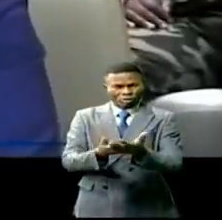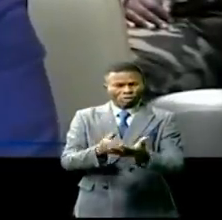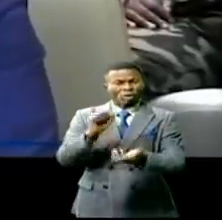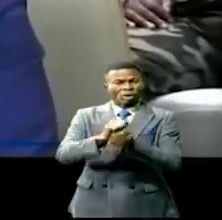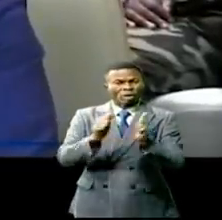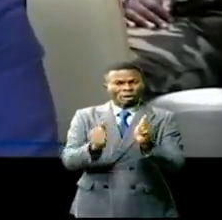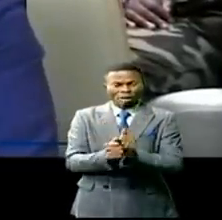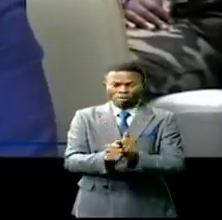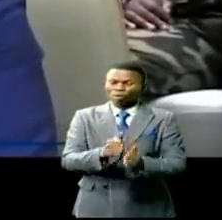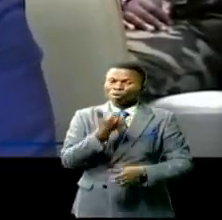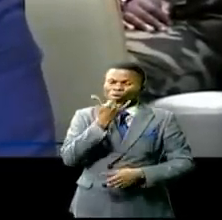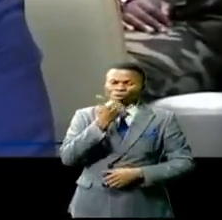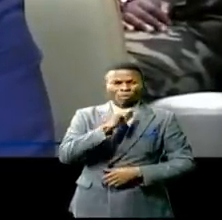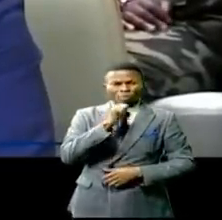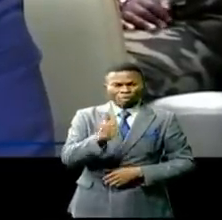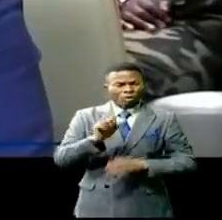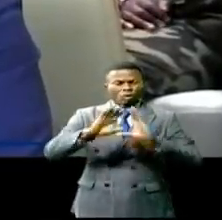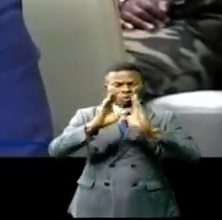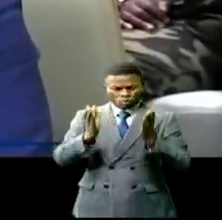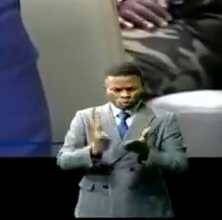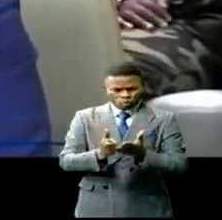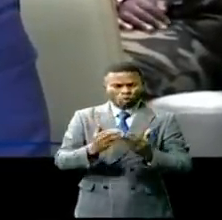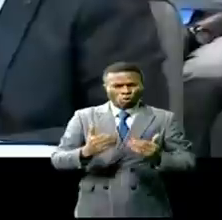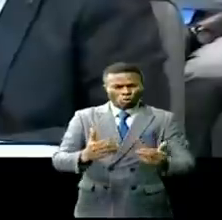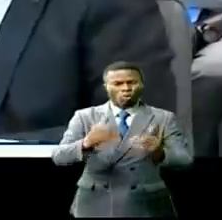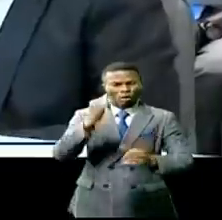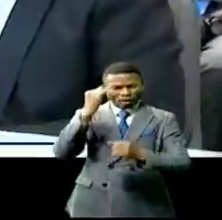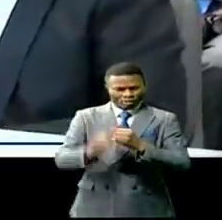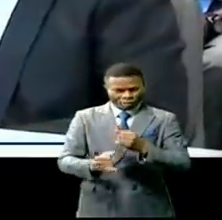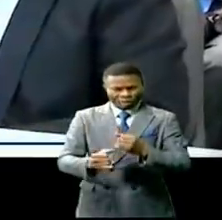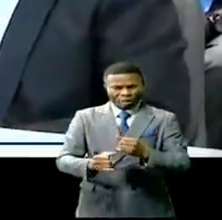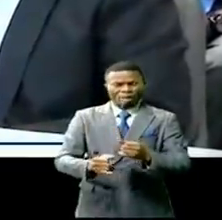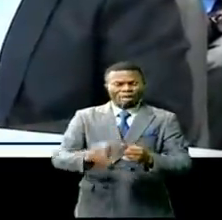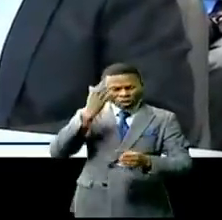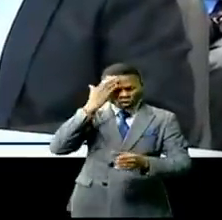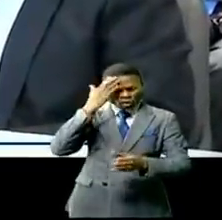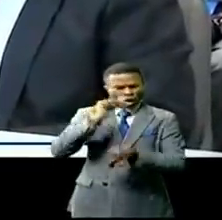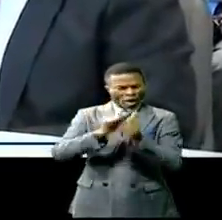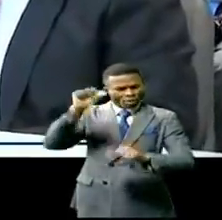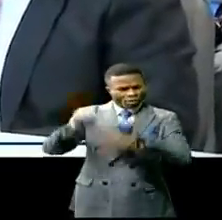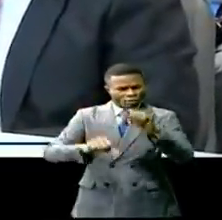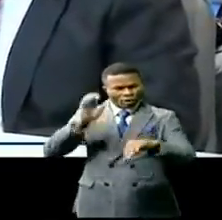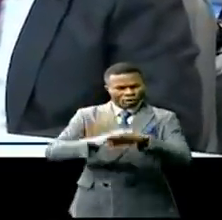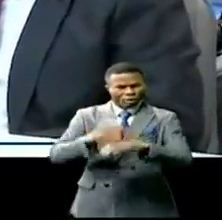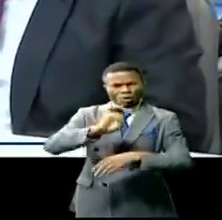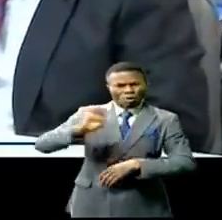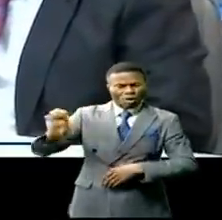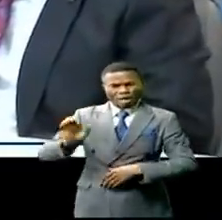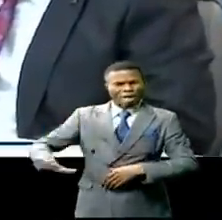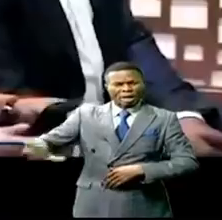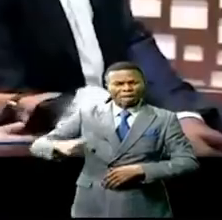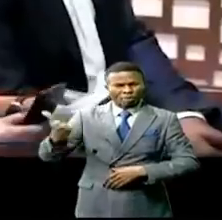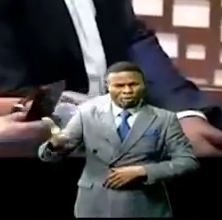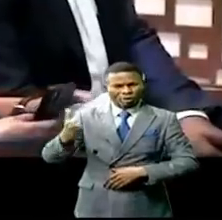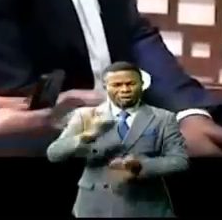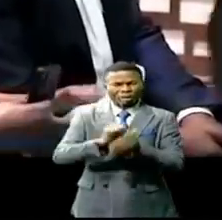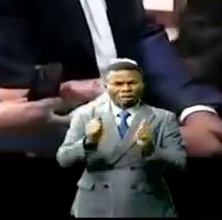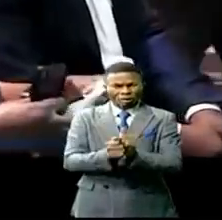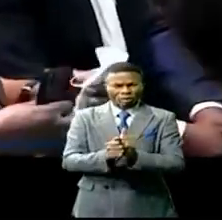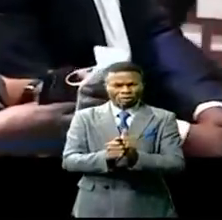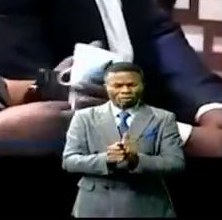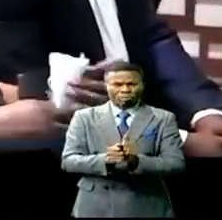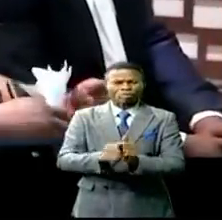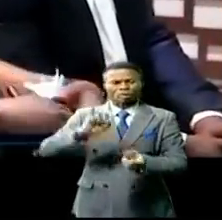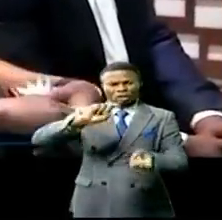taboues tout est passé au peigne fin pour élucider le mal qui court dans l'est du pays il s'agit de procéder aux réglages